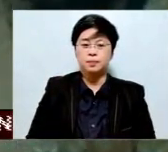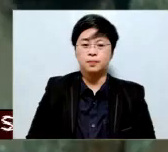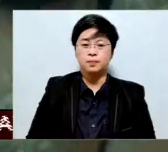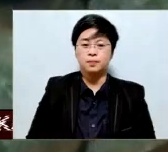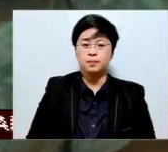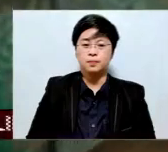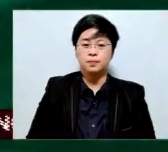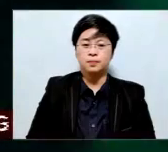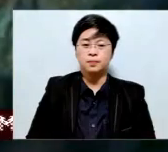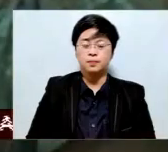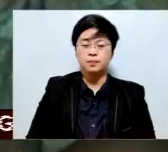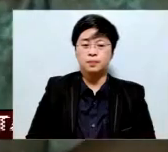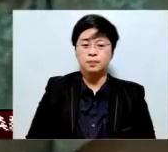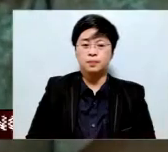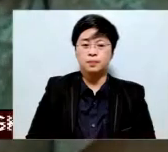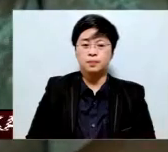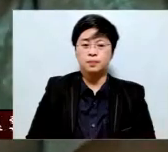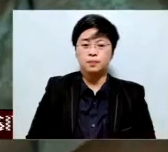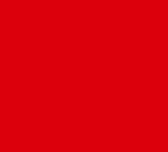eh. Okay lang ako.